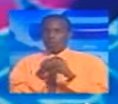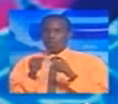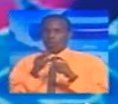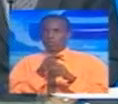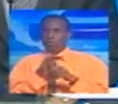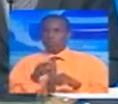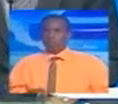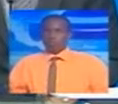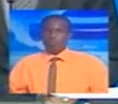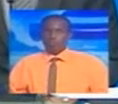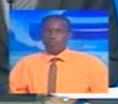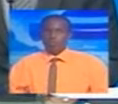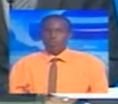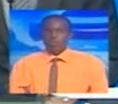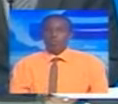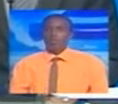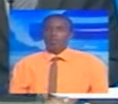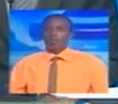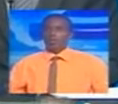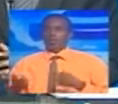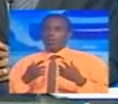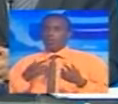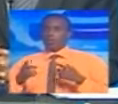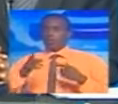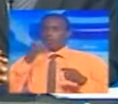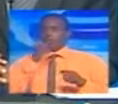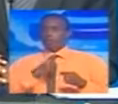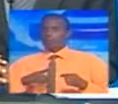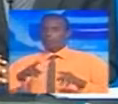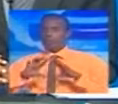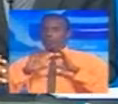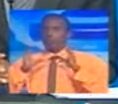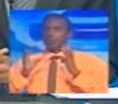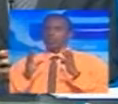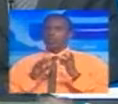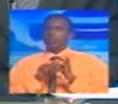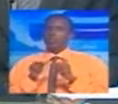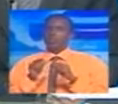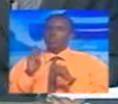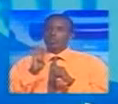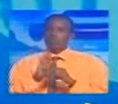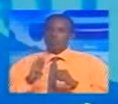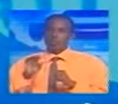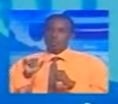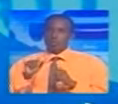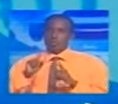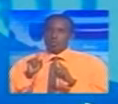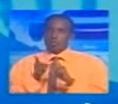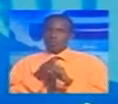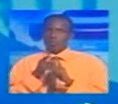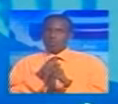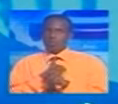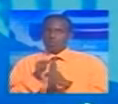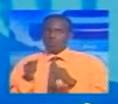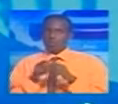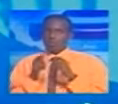maladie. Et bien donc justement lors d'une intervention, le directeur général de l'hôpital de Balbala a mis l'accent que ce